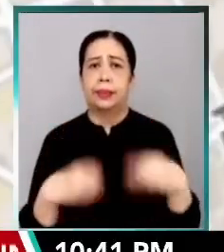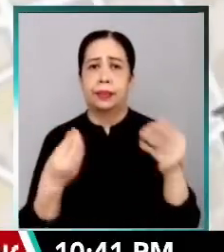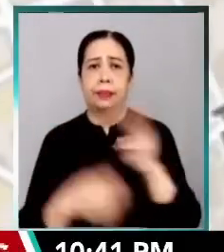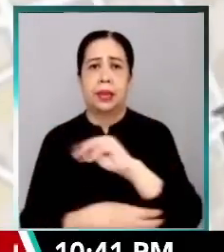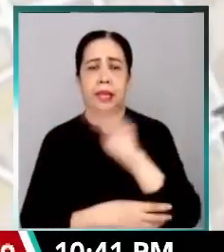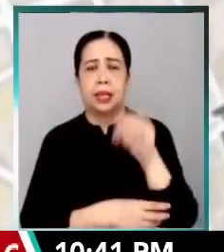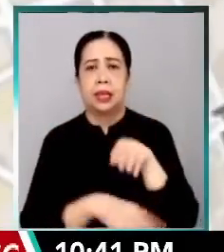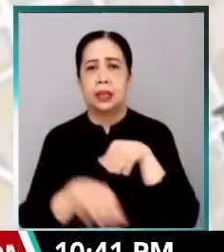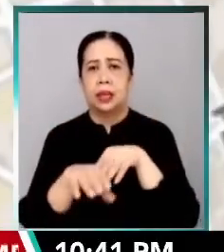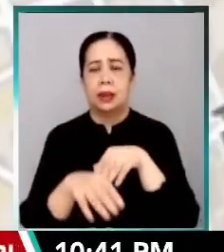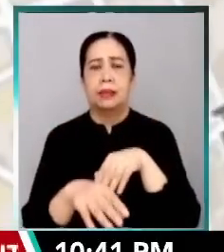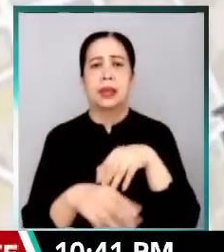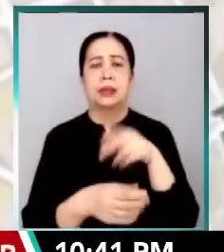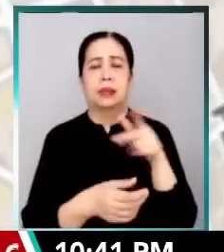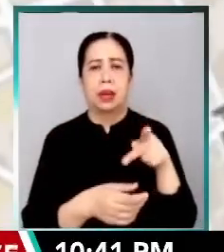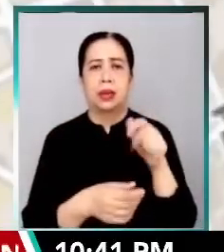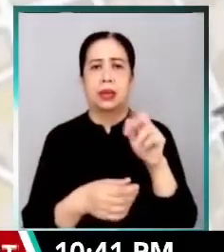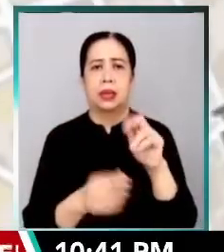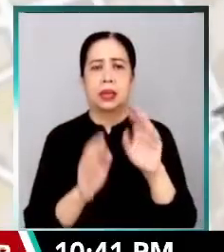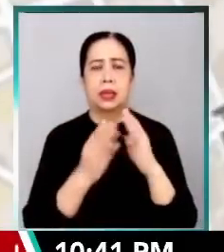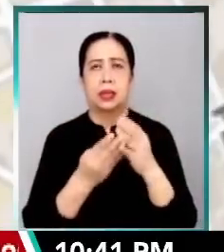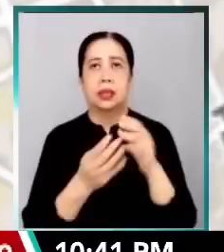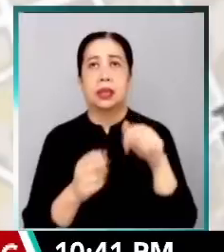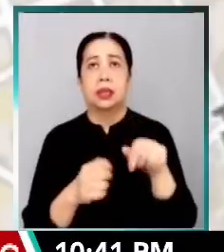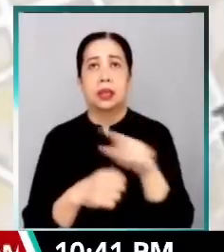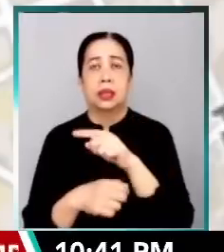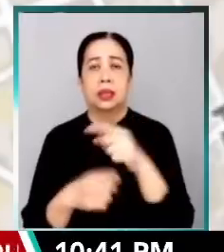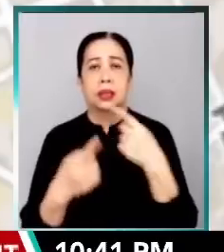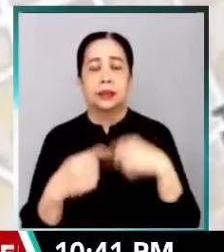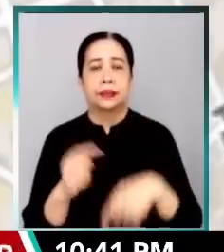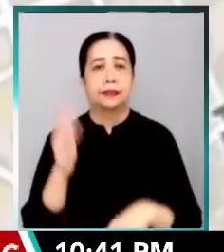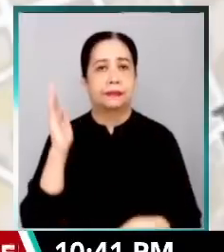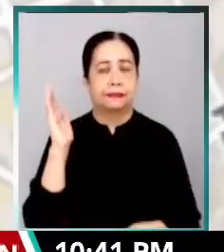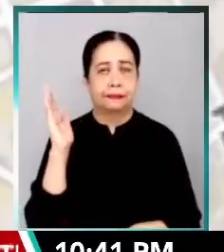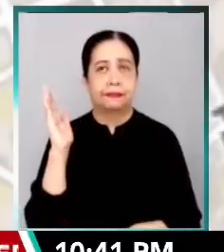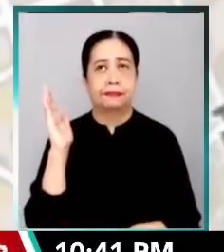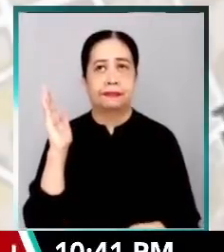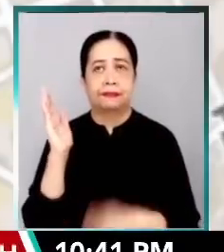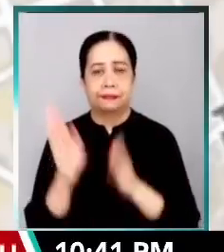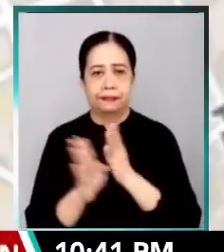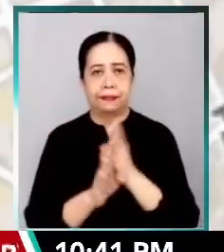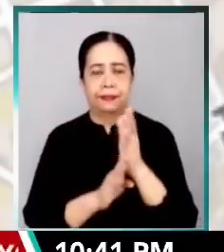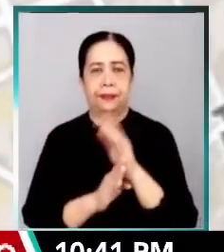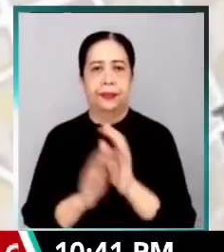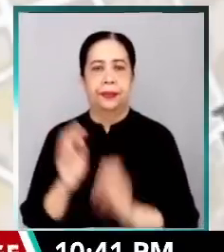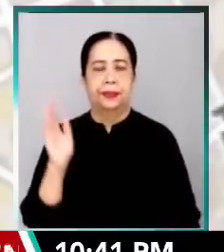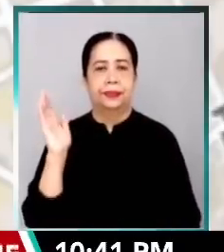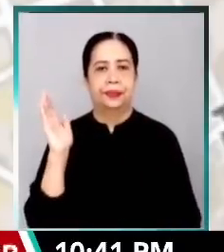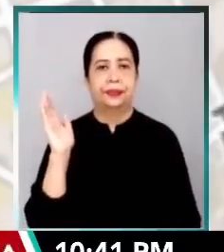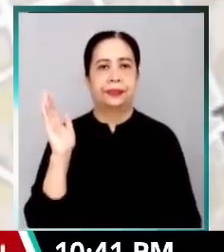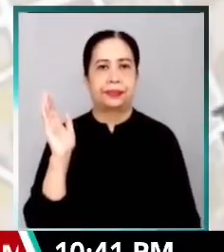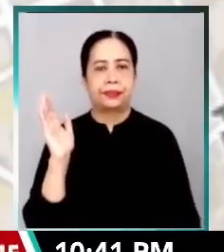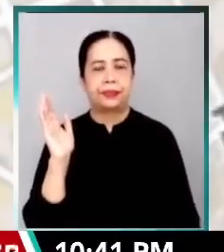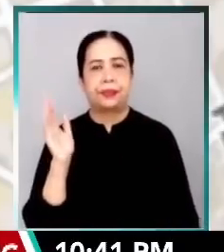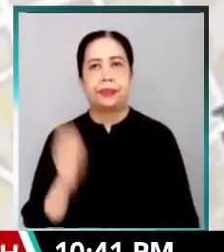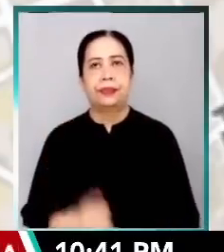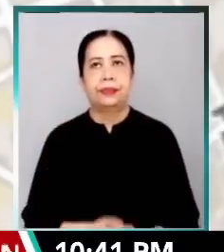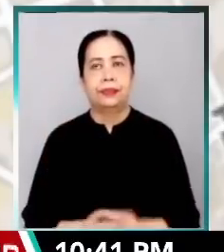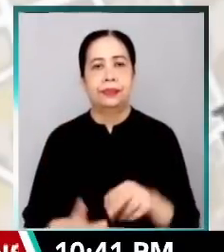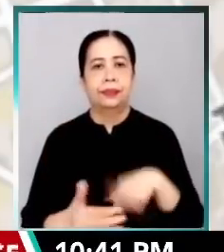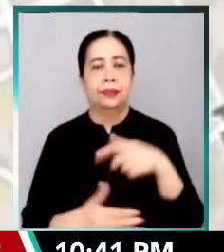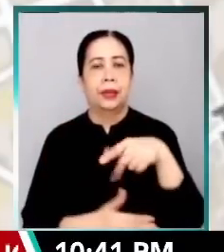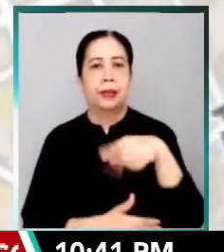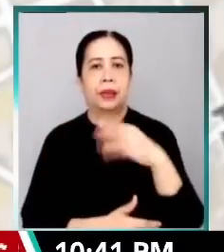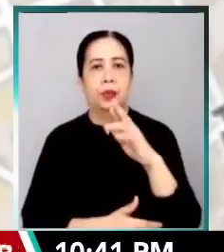Parking Bureau. Sa Pataft Avenue all the way to the south, diretsuhin ang Padre Burgos hanggang Round Table. Tawid ng P. Burgos hanggang